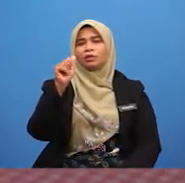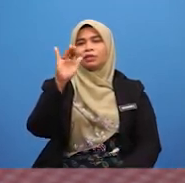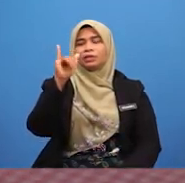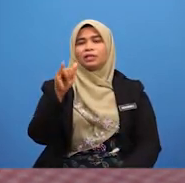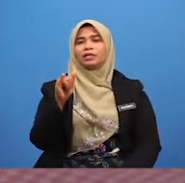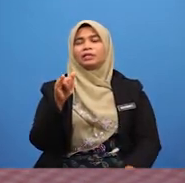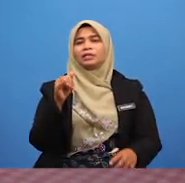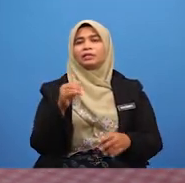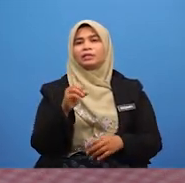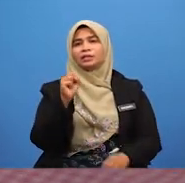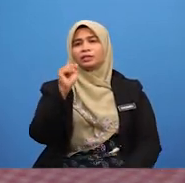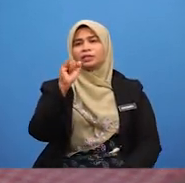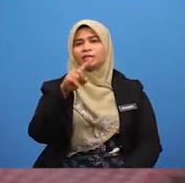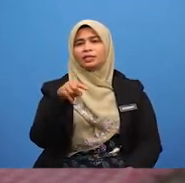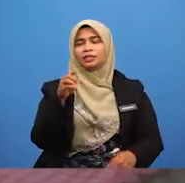kecil.